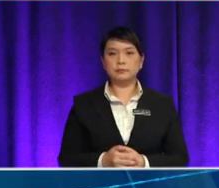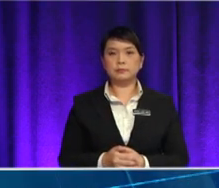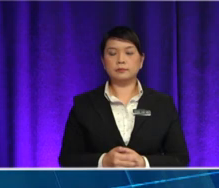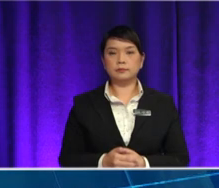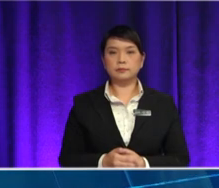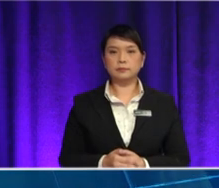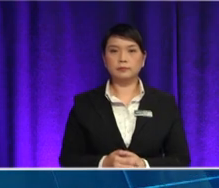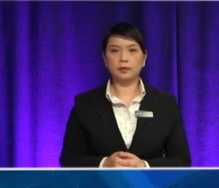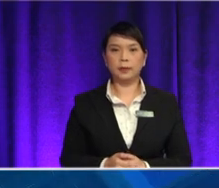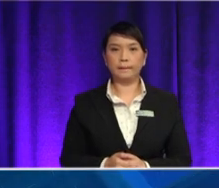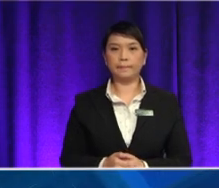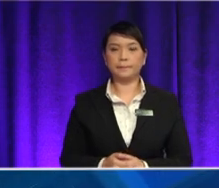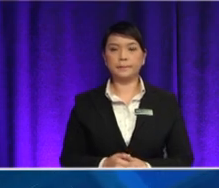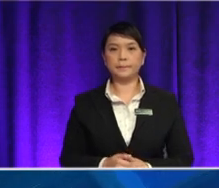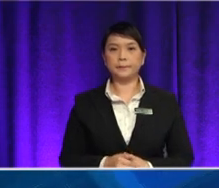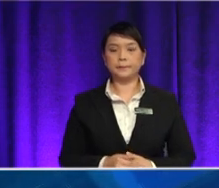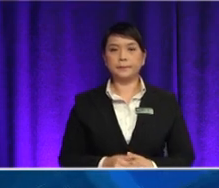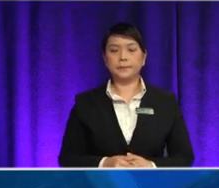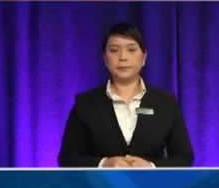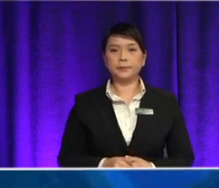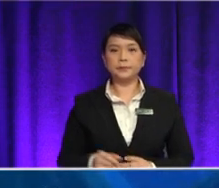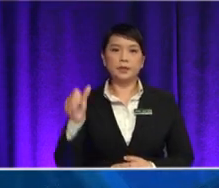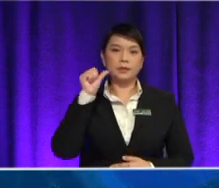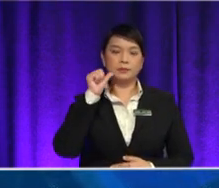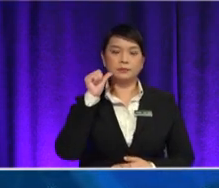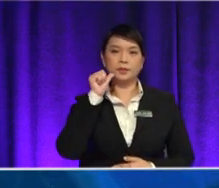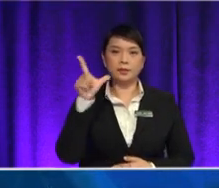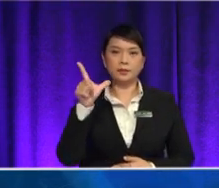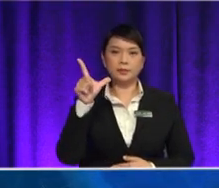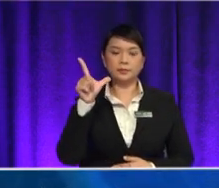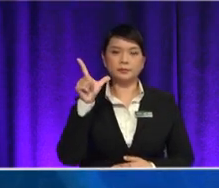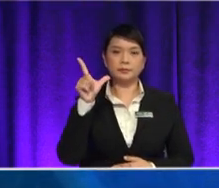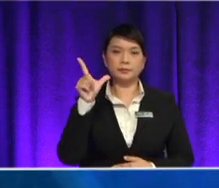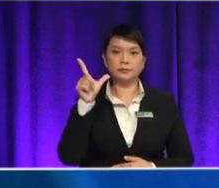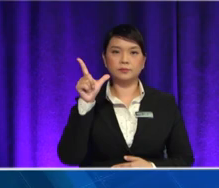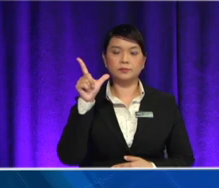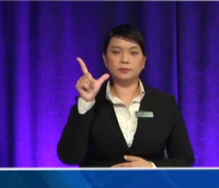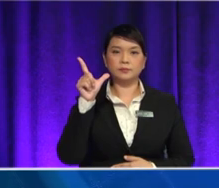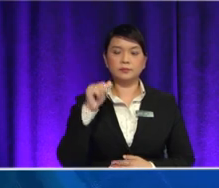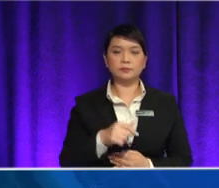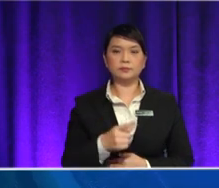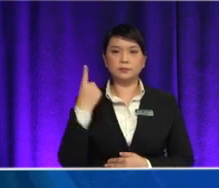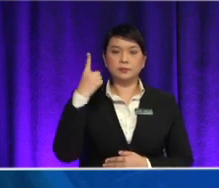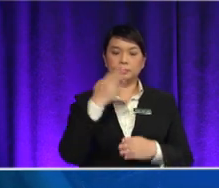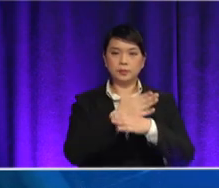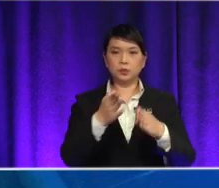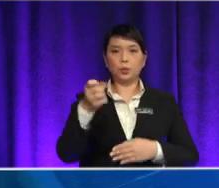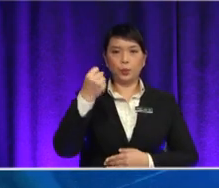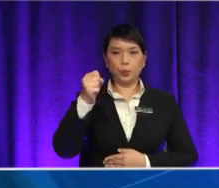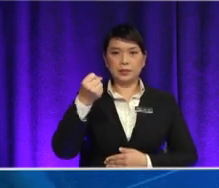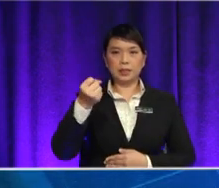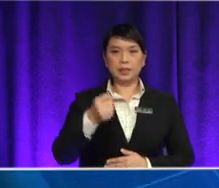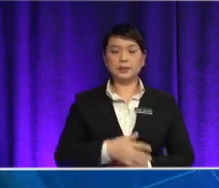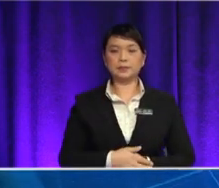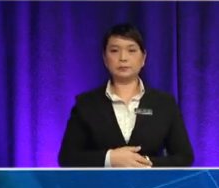Siapa nak dapatkan lebih pelekat? Nak jawab dulu. Okey, Alia dulu. Okey, bentuk loceng. Betul ke, cikgu?